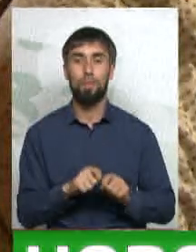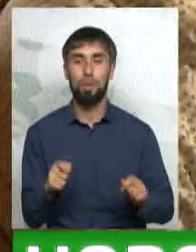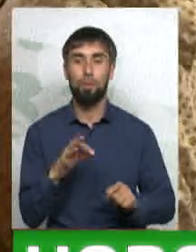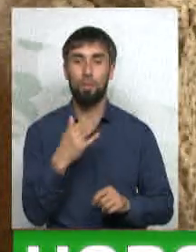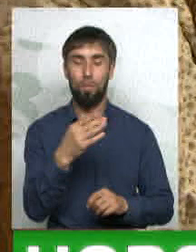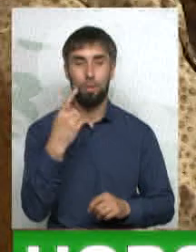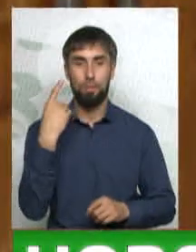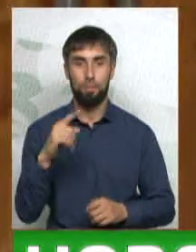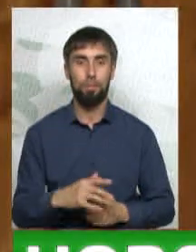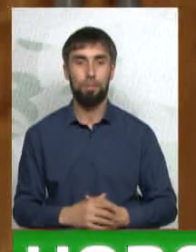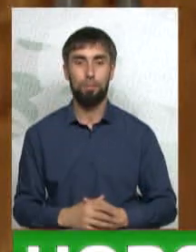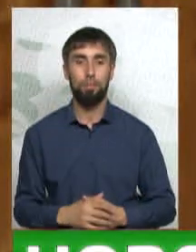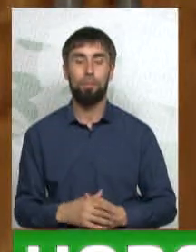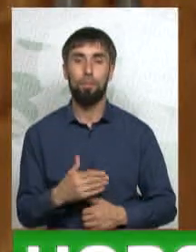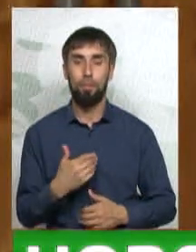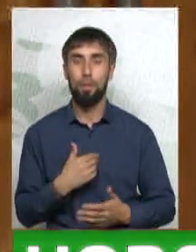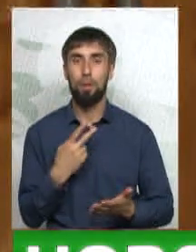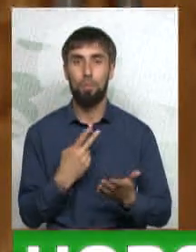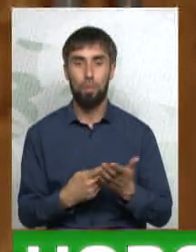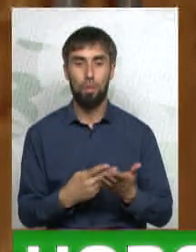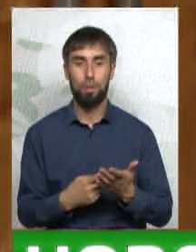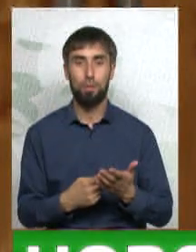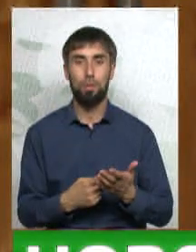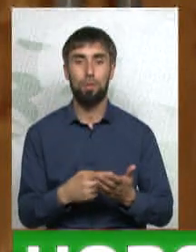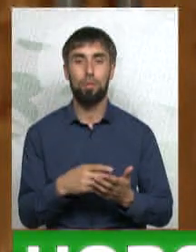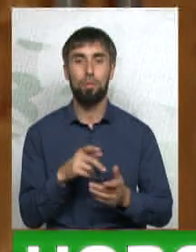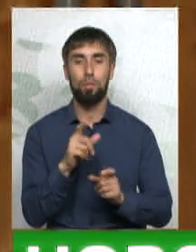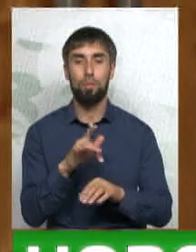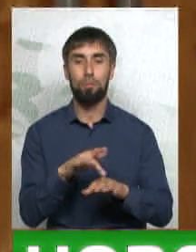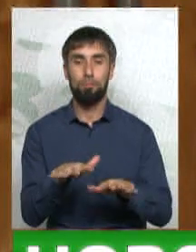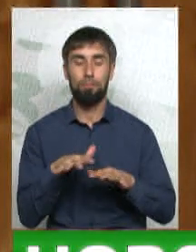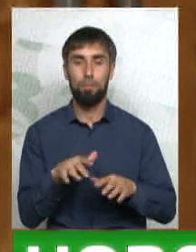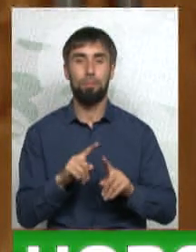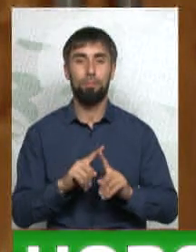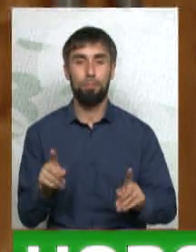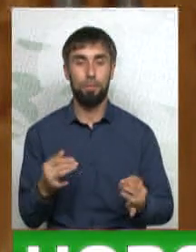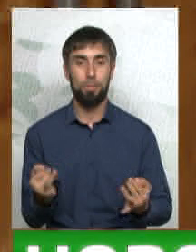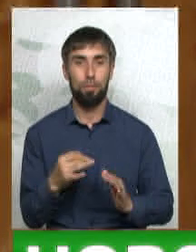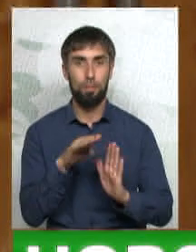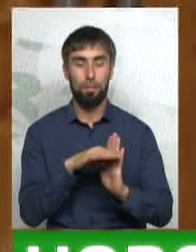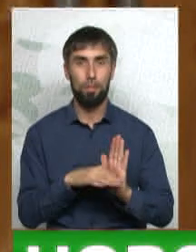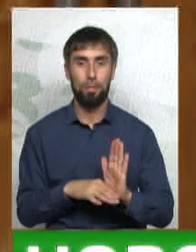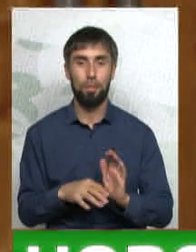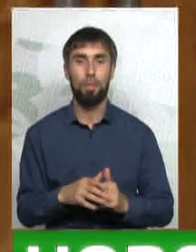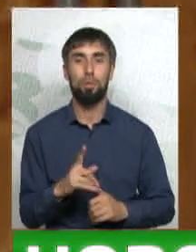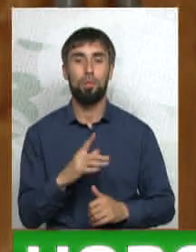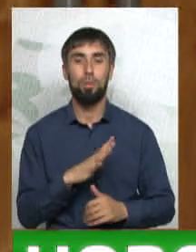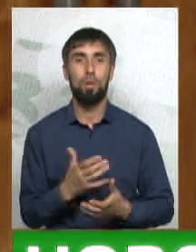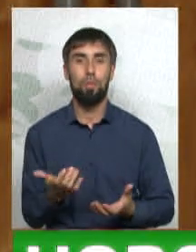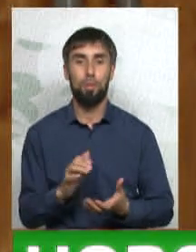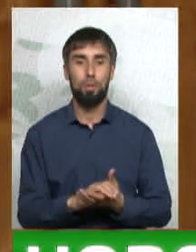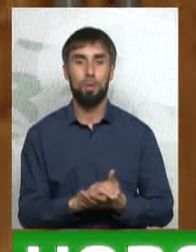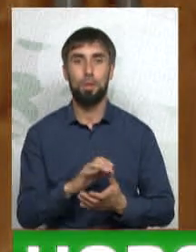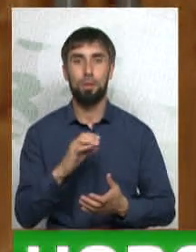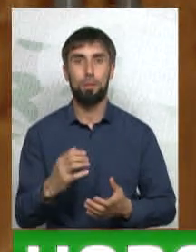его инициативе. И мы представим публике очень разнообразную, интересную программу, чтобы